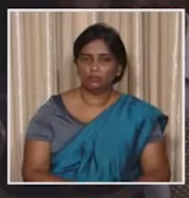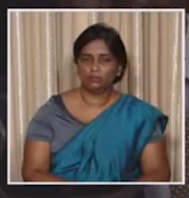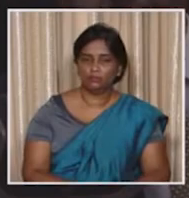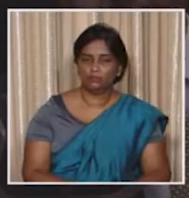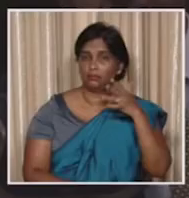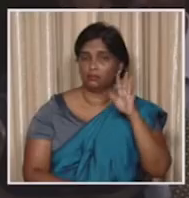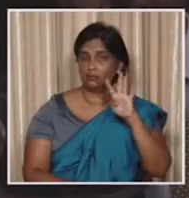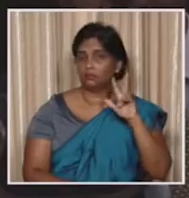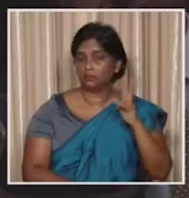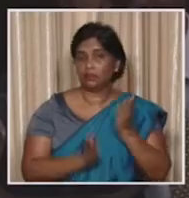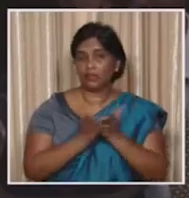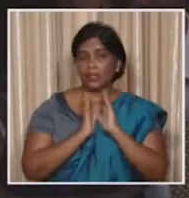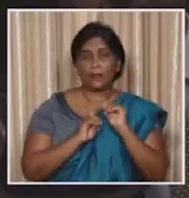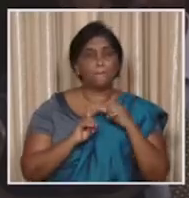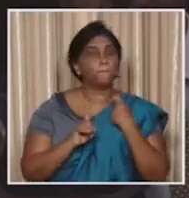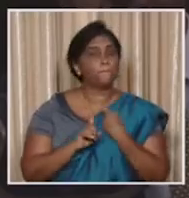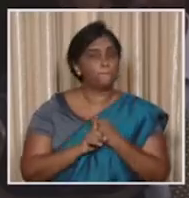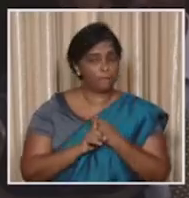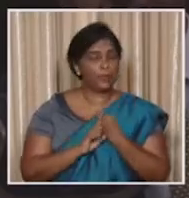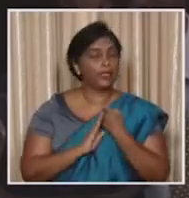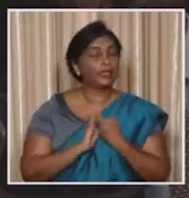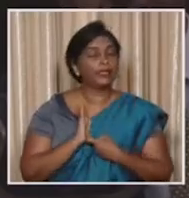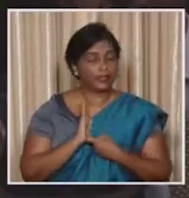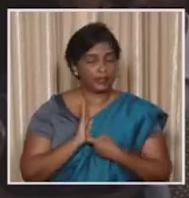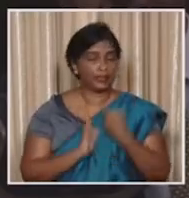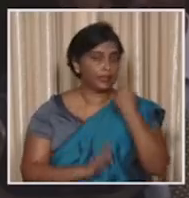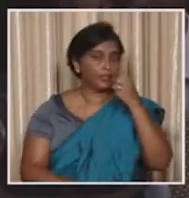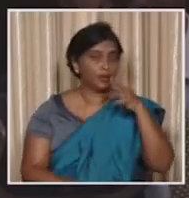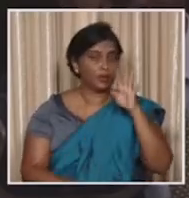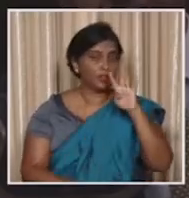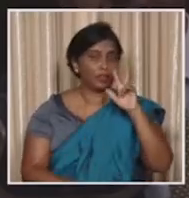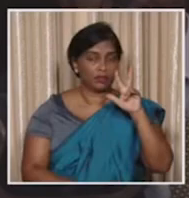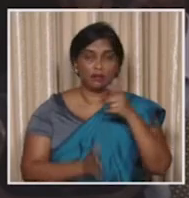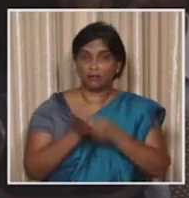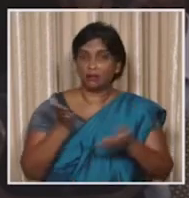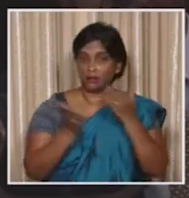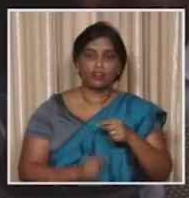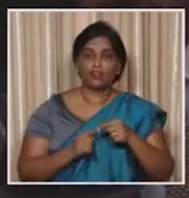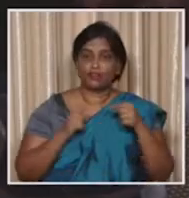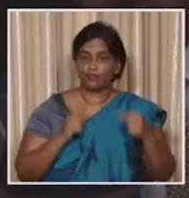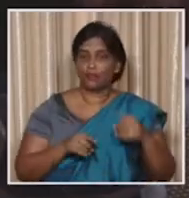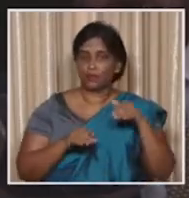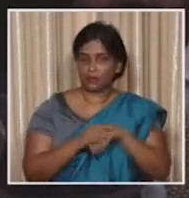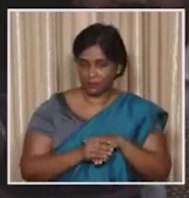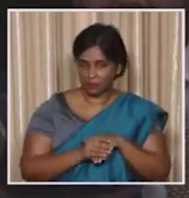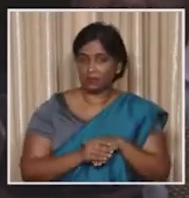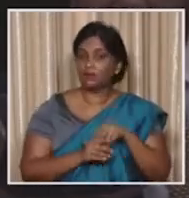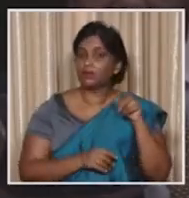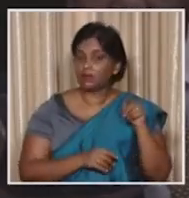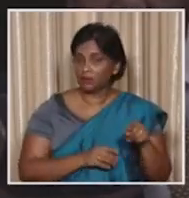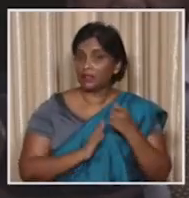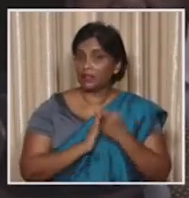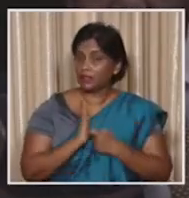இந்திய பாகிஸ்தானிய சட்டம் 48ஆம் ஆண்டு கொண்டுவரப்பட்ட பொழுது ஜிஜி பொன்னம்பலம் அவர்கள் எதிர்கட்சி வரிசையிலே இருந்திருந்தார். அந்த சட்டத்திற்கு எதிராக